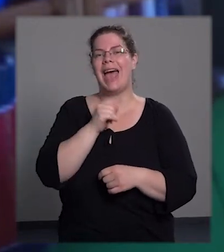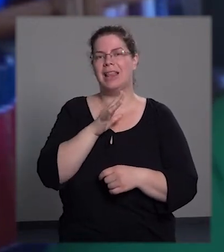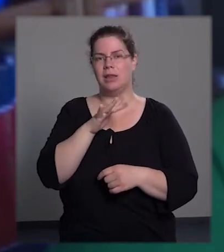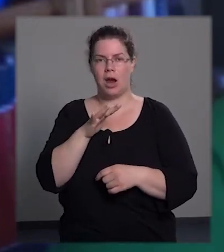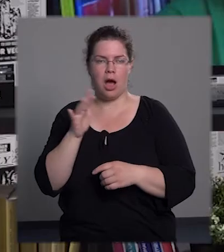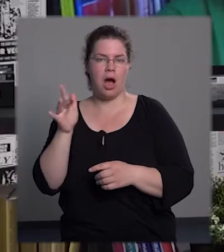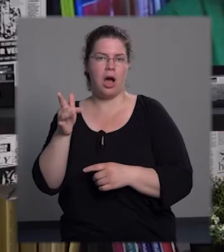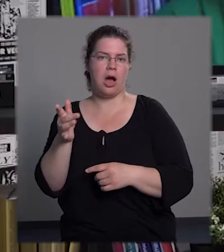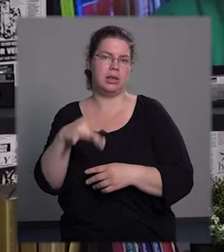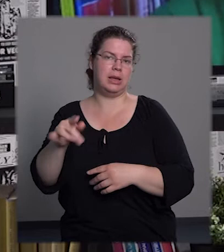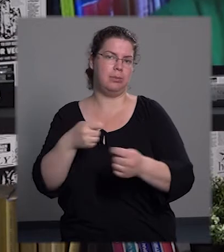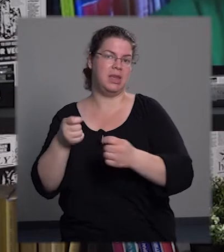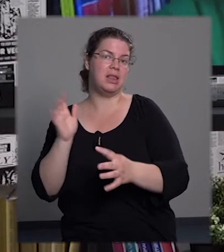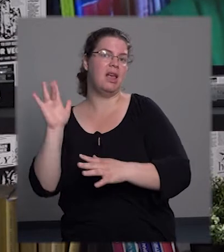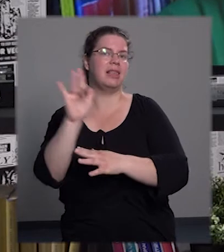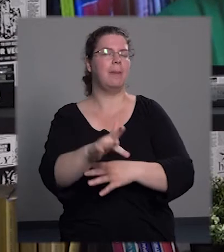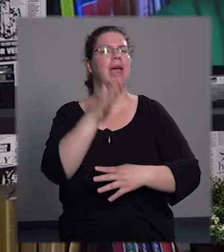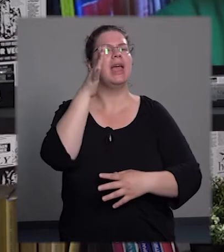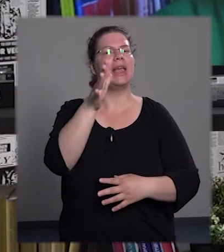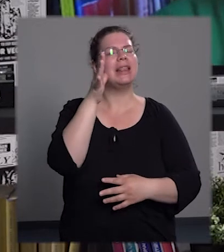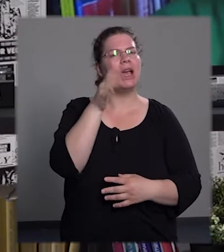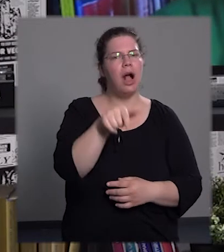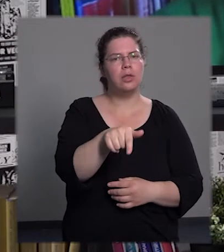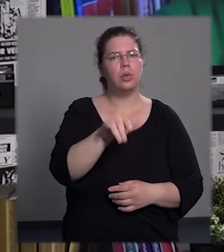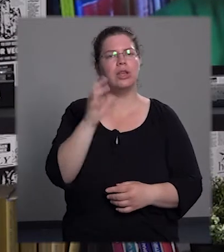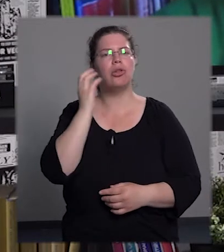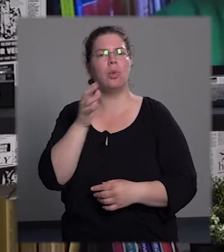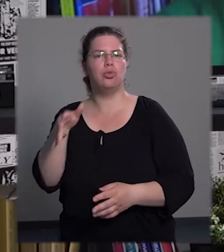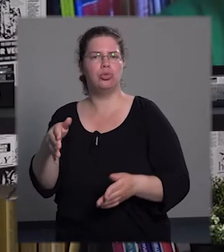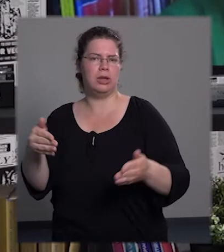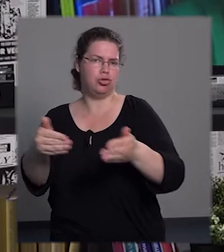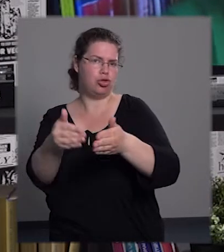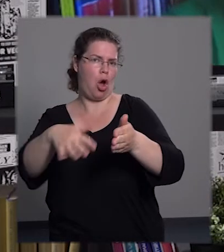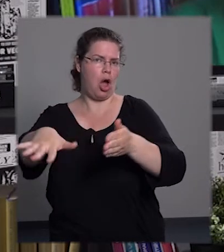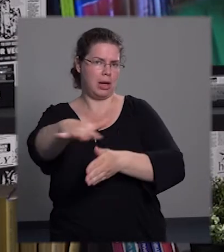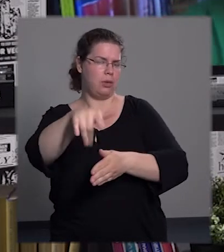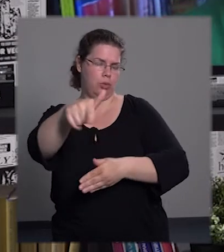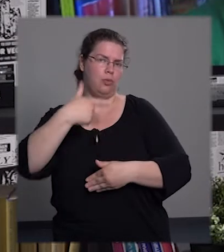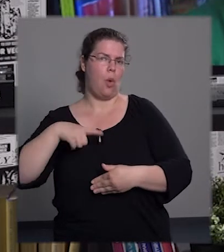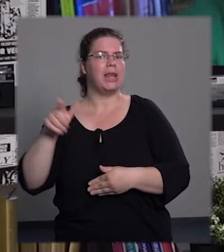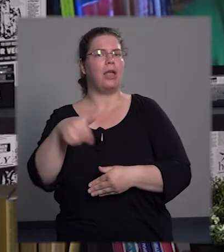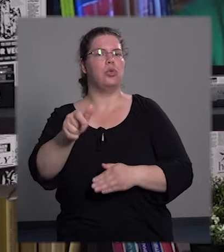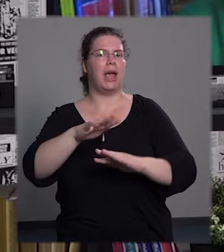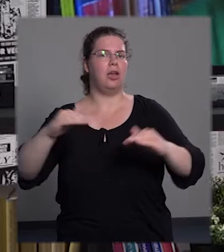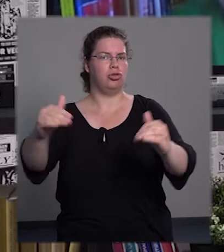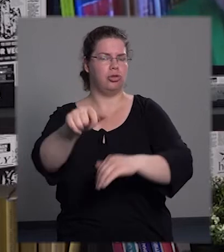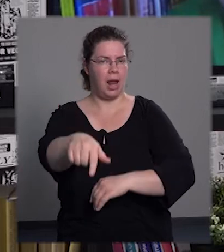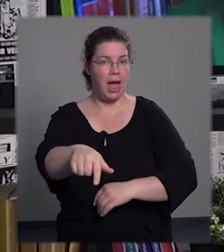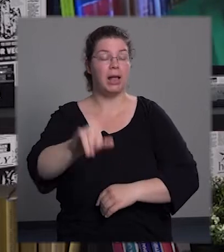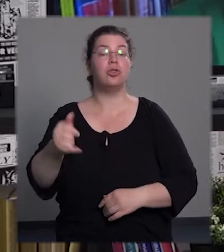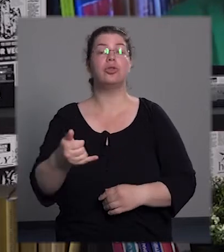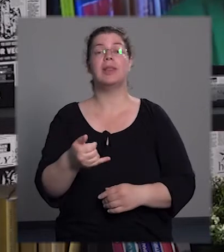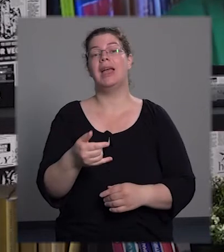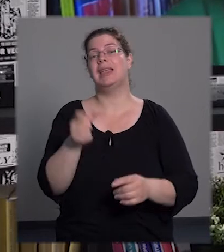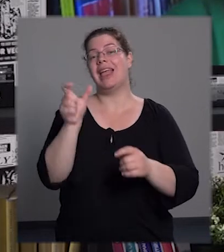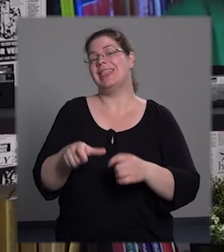piaccal szemben a Kende Kanut és a Kossuthinak a sarkán volt egy üres telek, és oda felhúztak egy szintén deszka